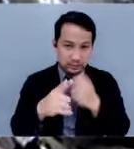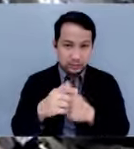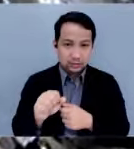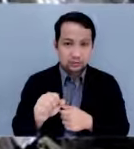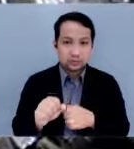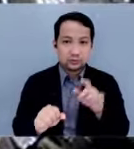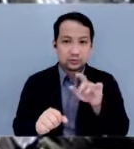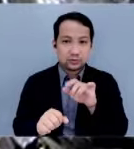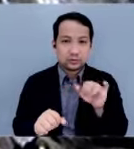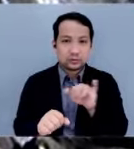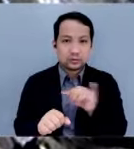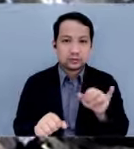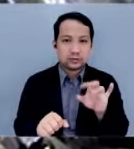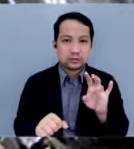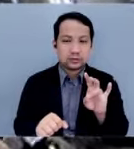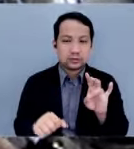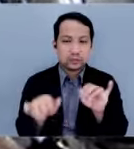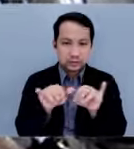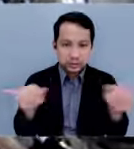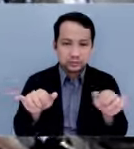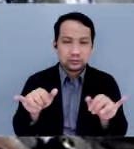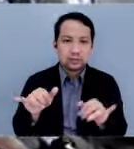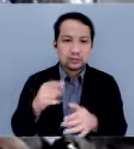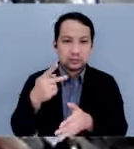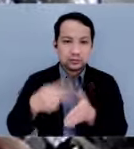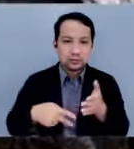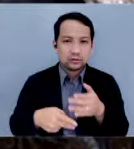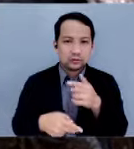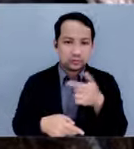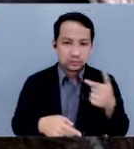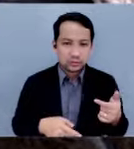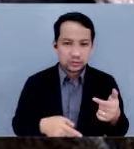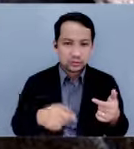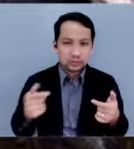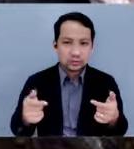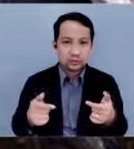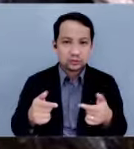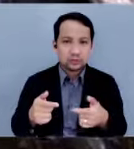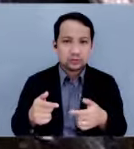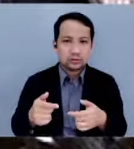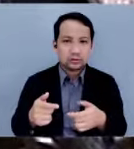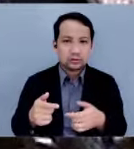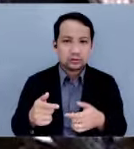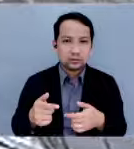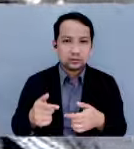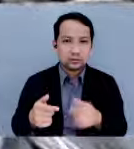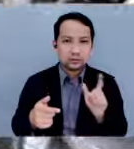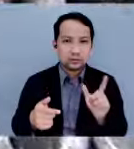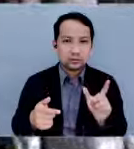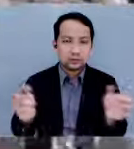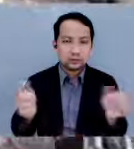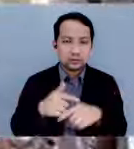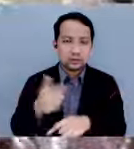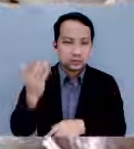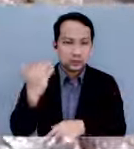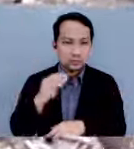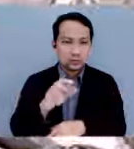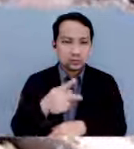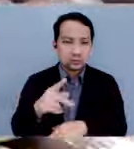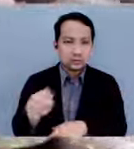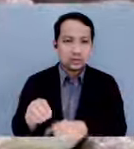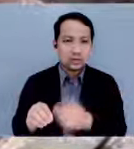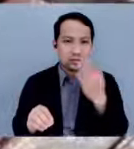170 pesos pa rin ang kada kilo. Nagmura na rin ang galunggong na ngayon ay nasa 220 pesos na ang isang kilo. Bukod dyan, may